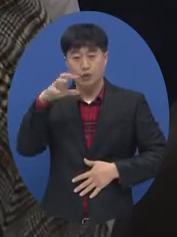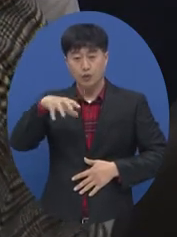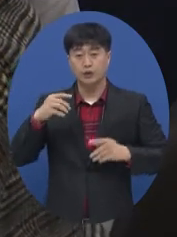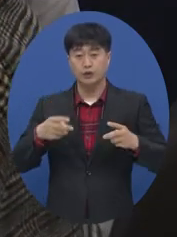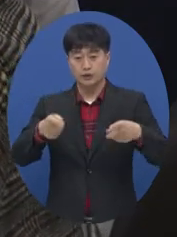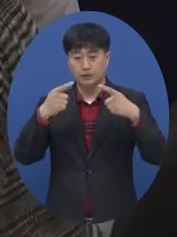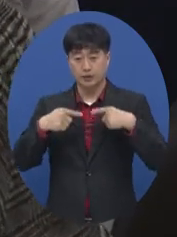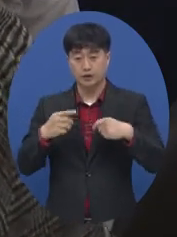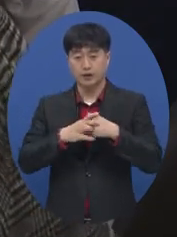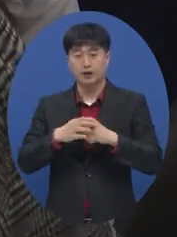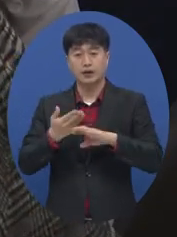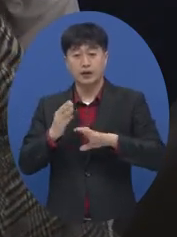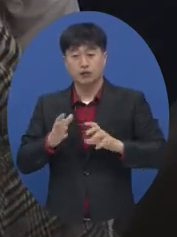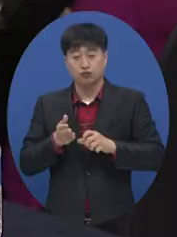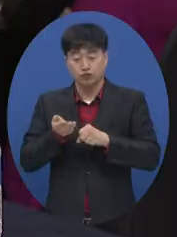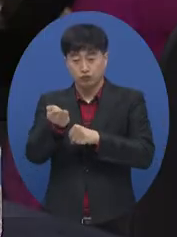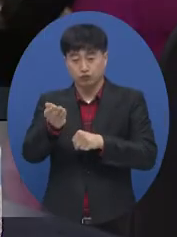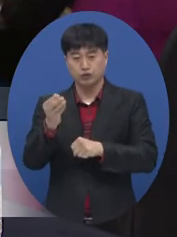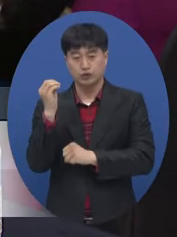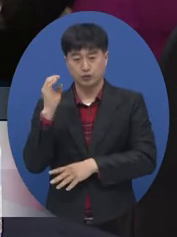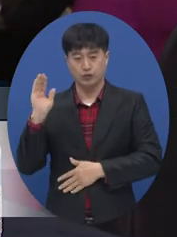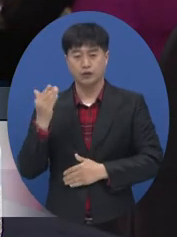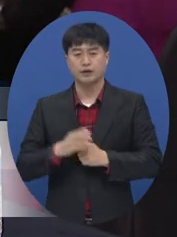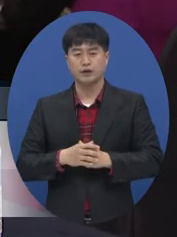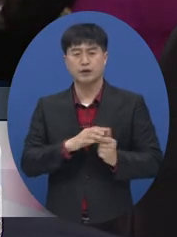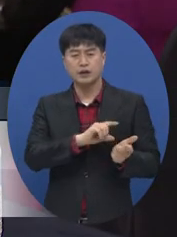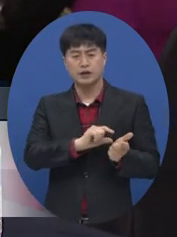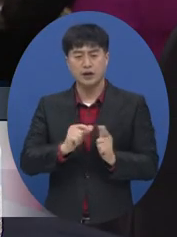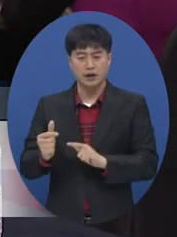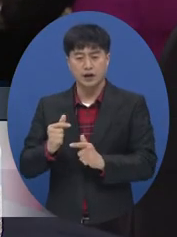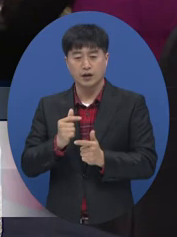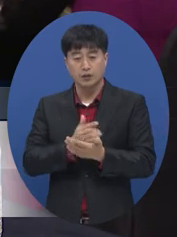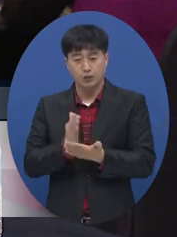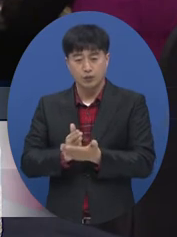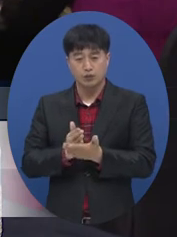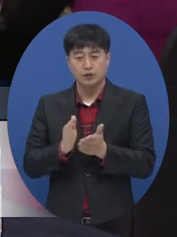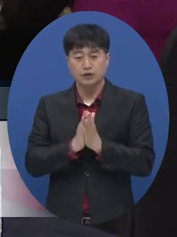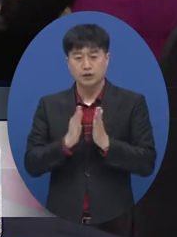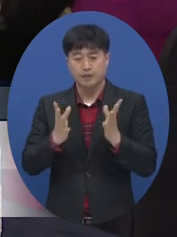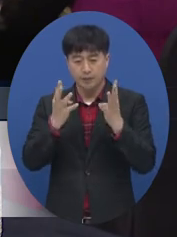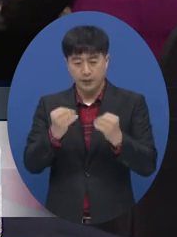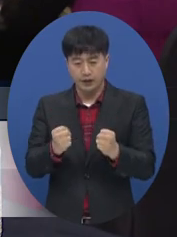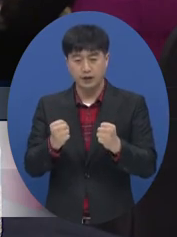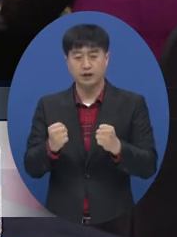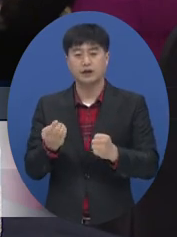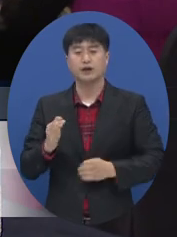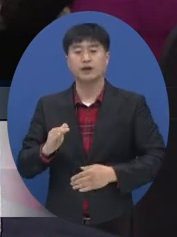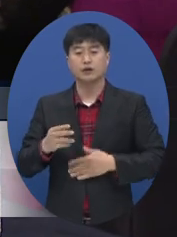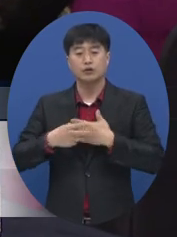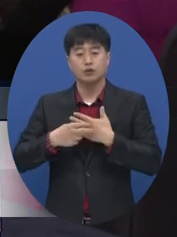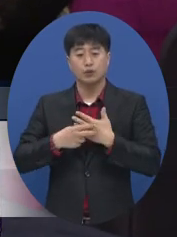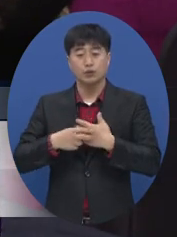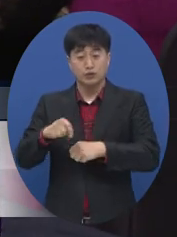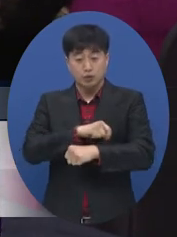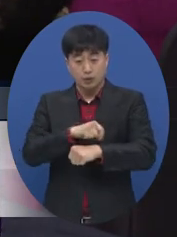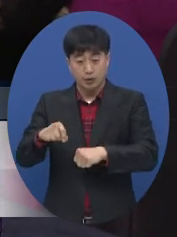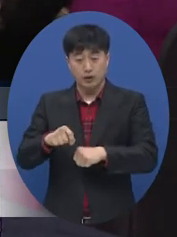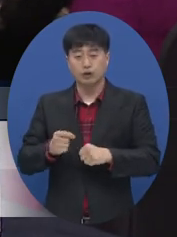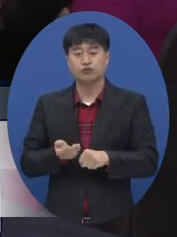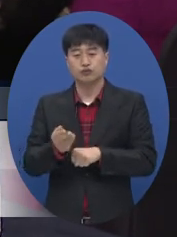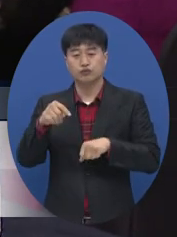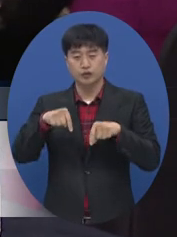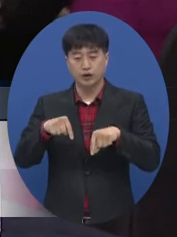진출의 발판을 마련했습니다. 다품종으로 진행하는 경우가 많거든요. 근데 의료기기에 특화해서 이렇게 수출 상담회를